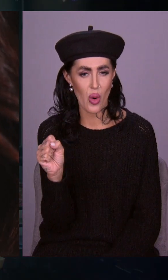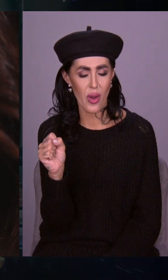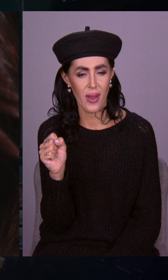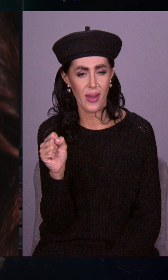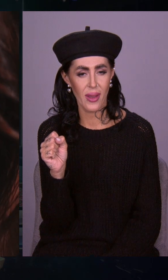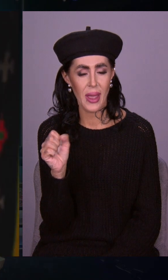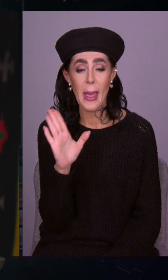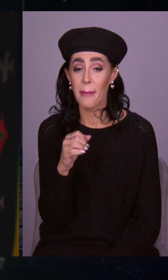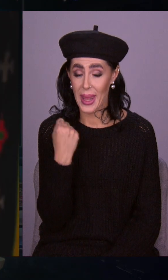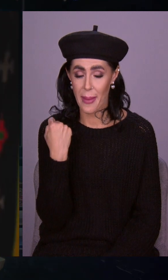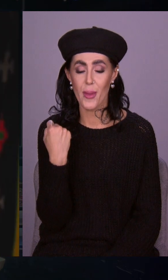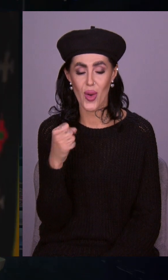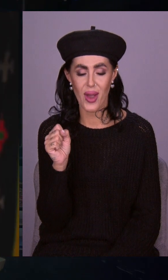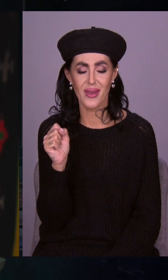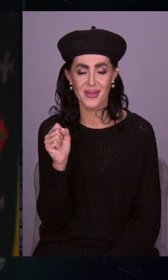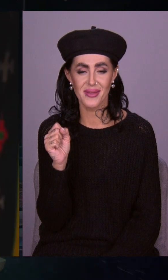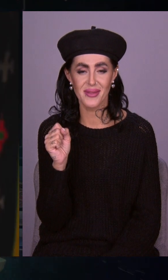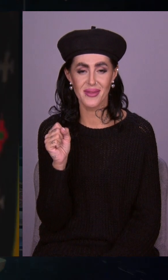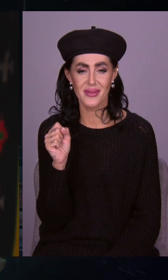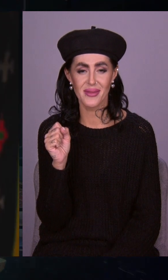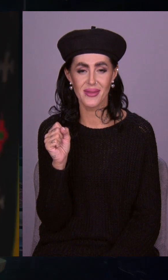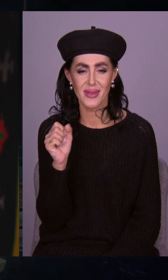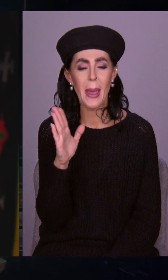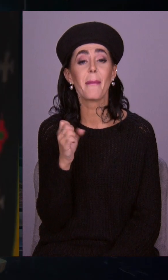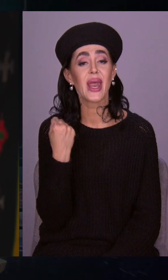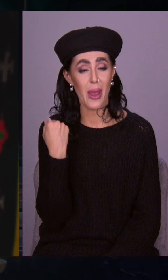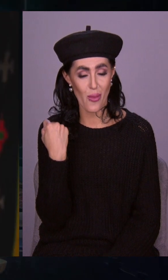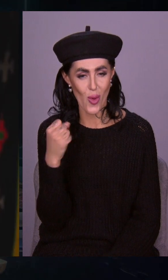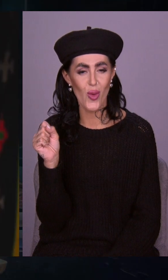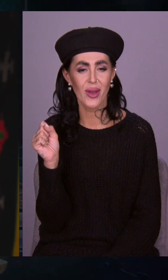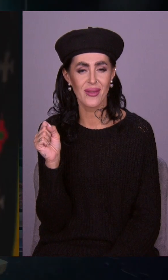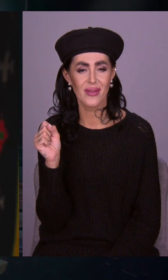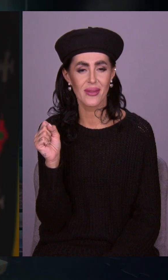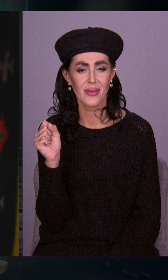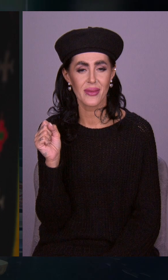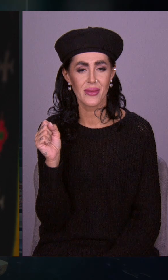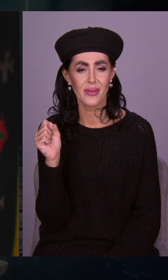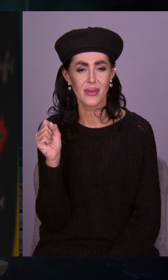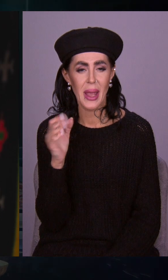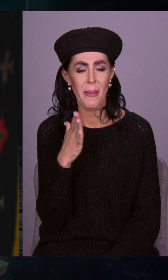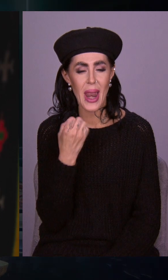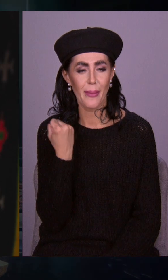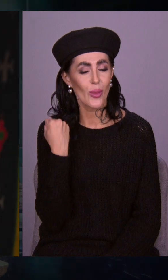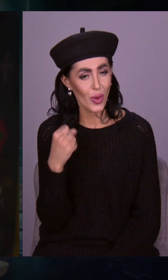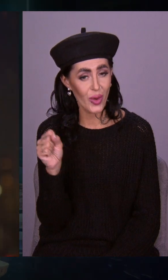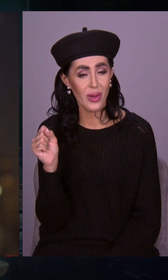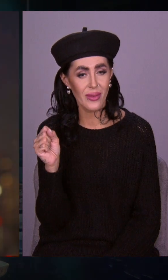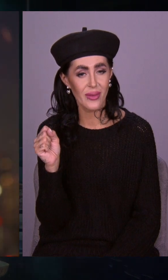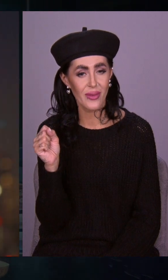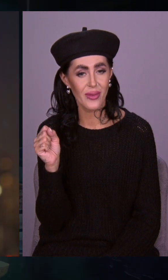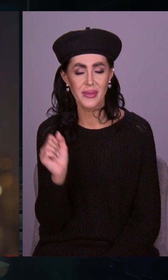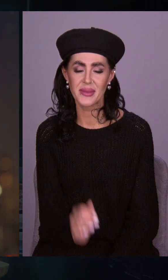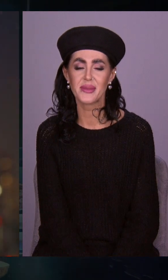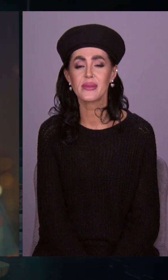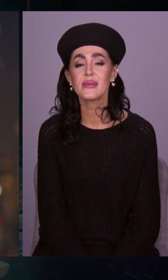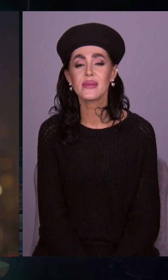Перемога. Перемога. Перемога. Перемога.